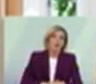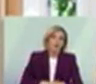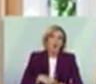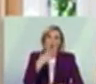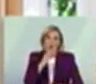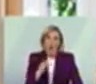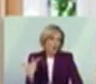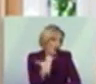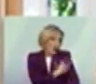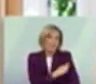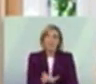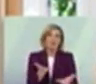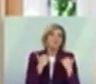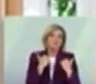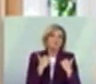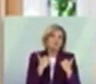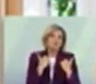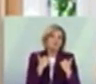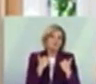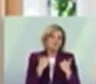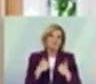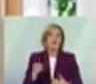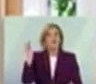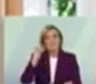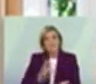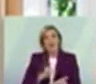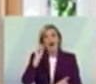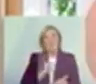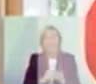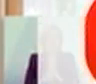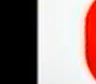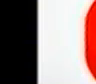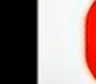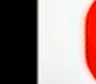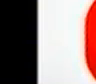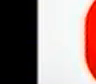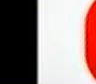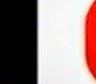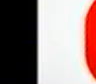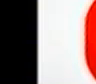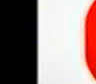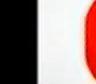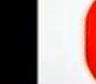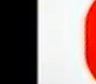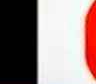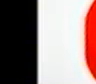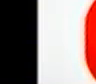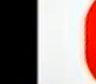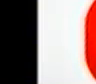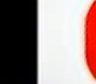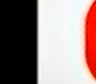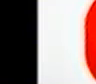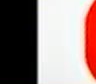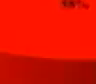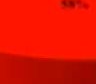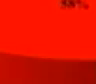μας είπατε, κύριε Παπαγεωργίου, μέσα στη Νέα Δημοκρατία είναι ακόμα λιγότερο το ποσοστό. Είναι 2,8 οι οποίοι συμφωνούν. Ναι, μέσα στους ψηφοφόρους της Νέας Δημοκρατίας, ναι,